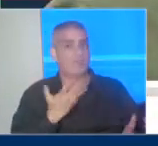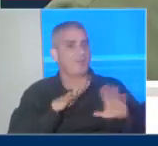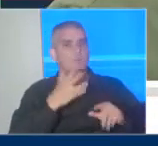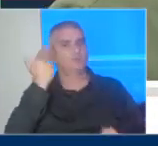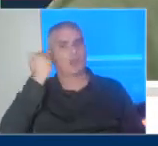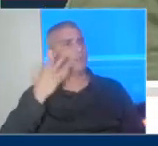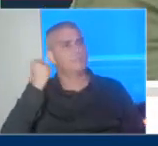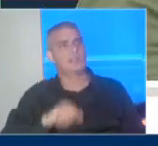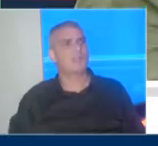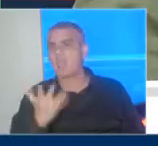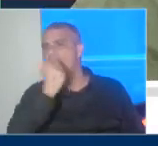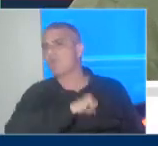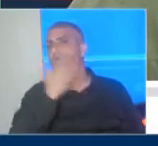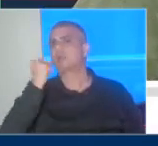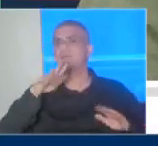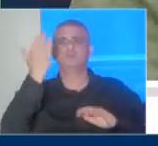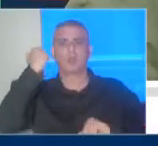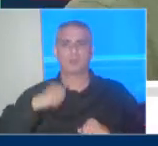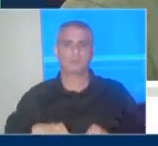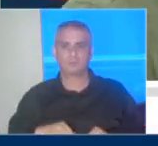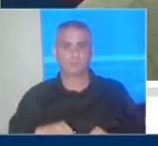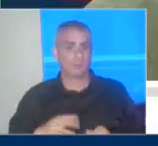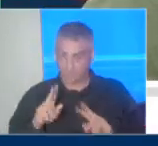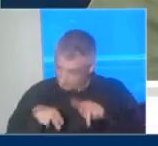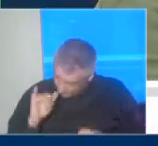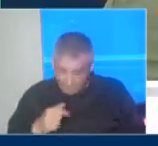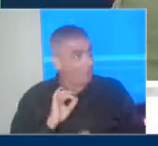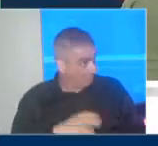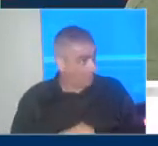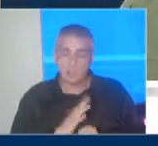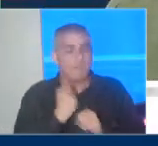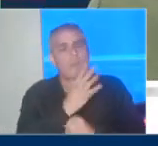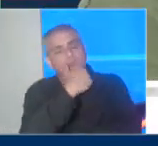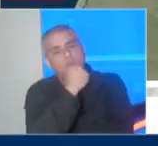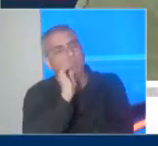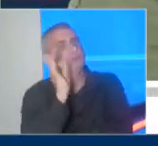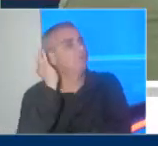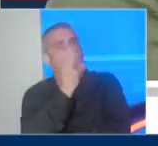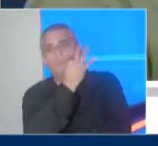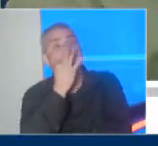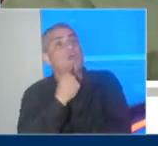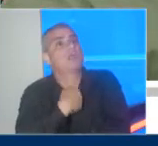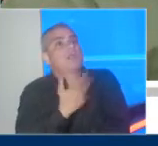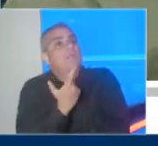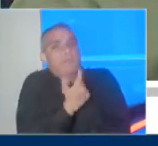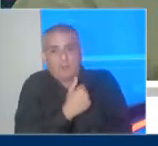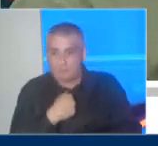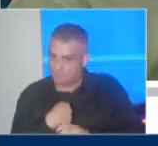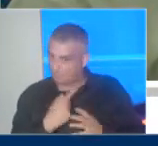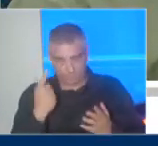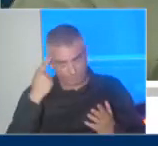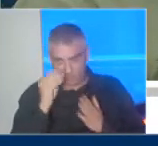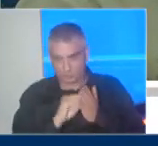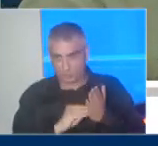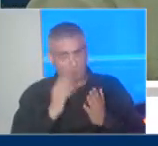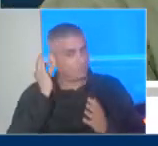הממשלה הקודמת הייתה? איפה הייתה הממשלה הקודמת בזכויות באמת? מה עשו לטובת הנשים הבדואיות? תגידי לי מה. אין לי את הדוח למה שהם עשו